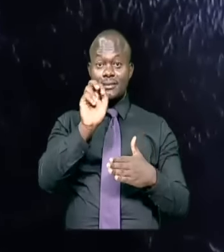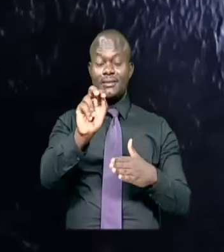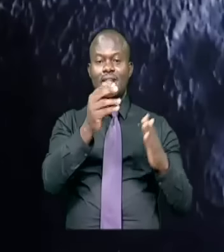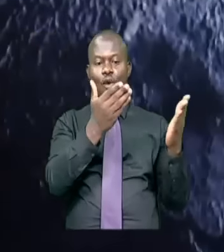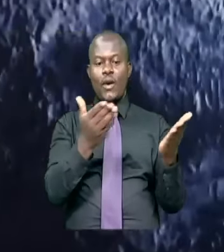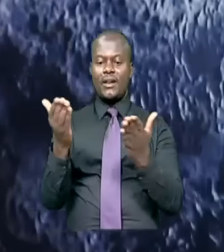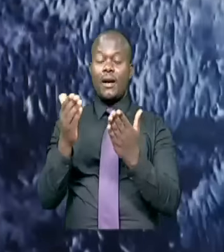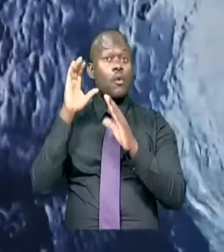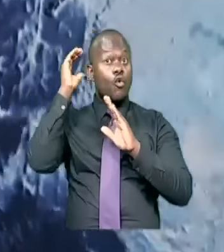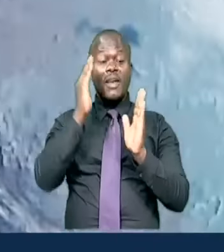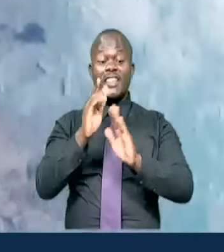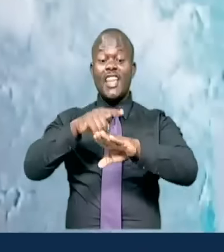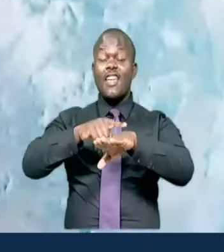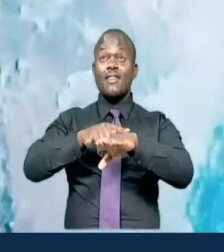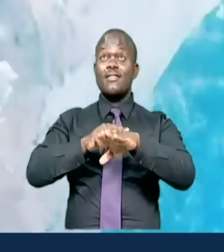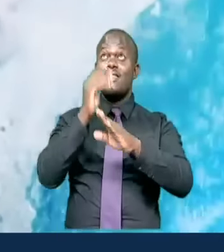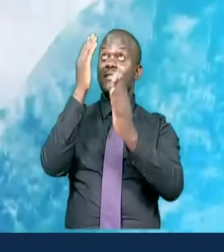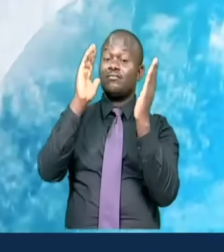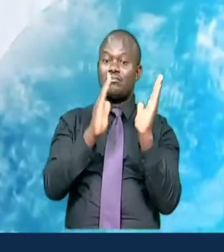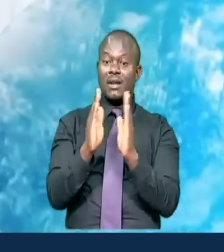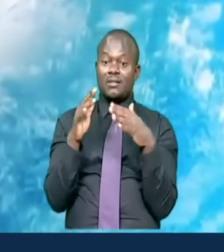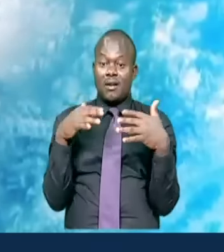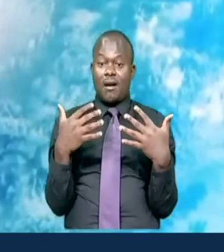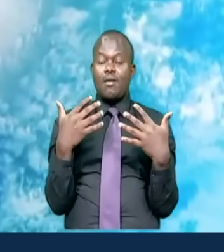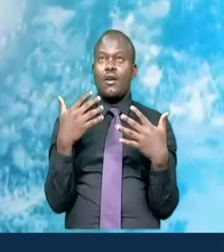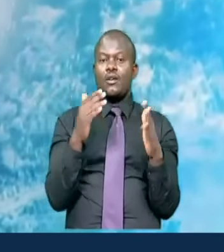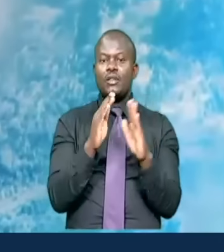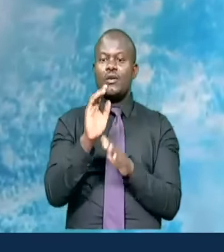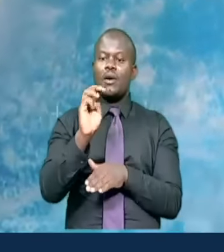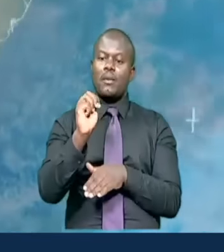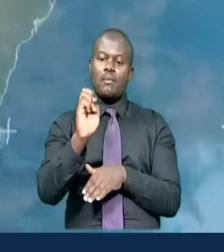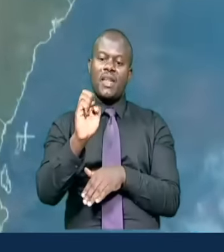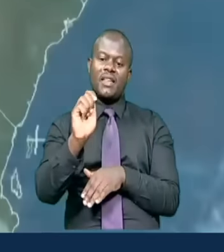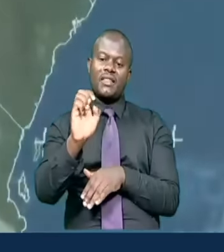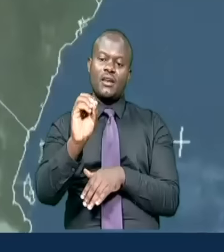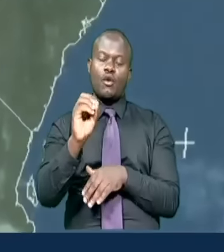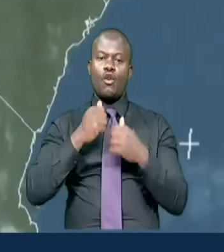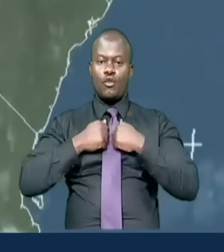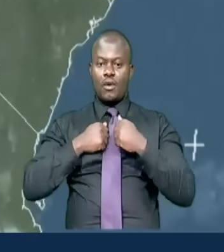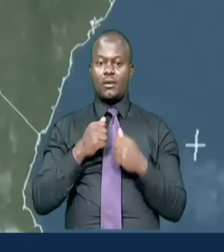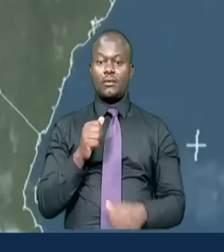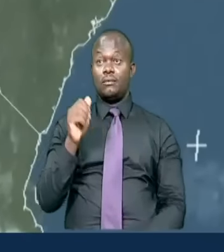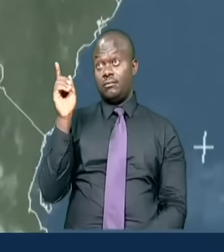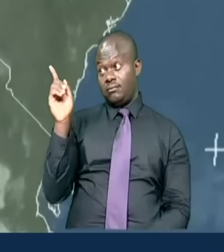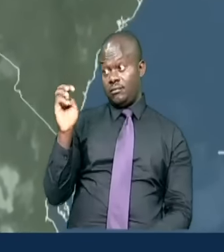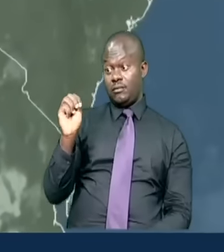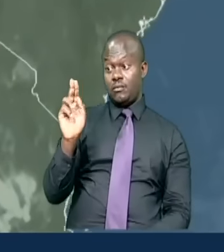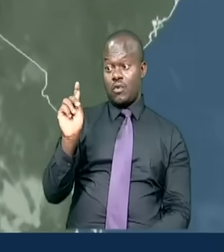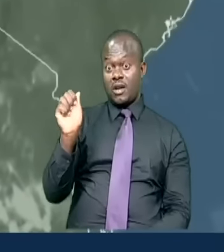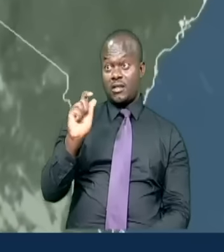ku makuru iteganya giye mutegurirwa n'igiko cy'u Rwanda gishinzwe ubumenyi bw'ikirere Meteo Rwanda giye kwibagezaho ndi mu kazi arukundo